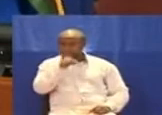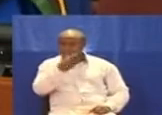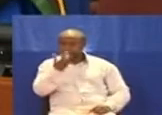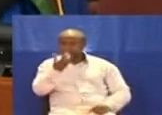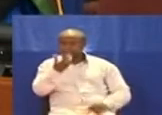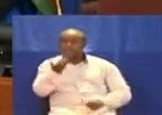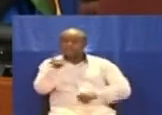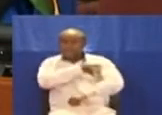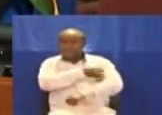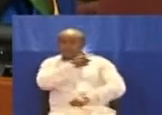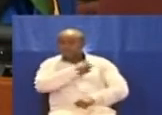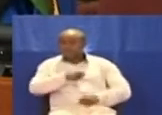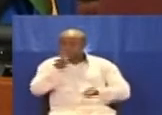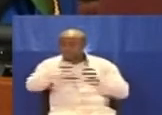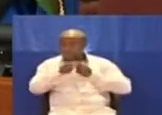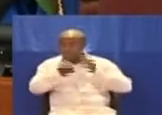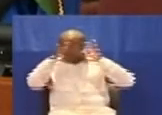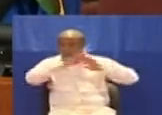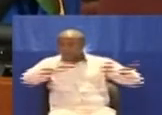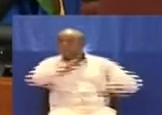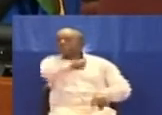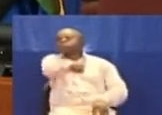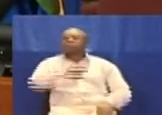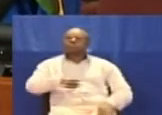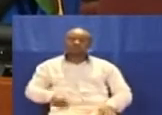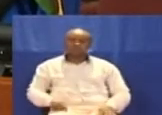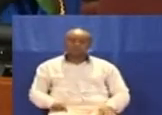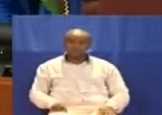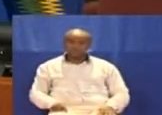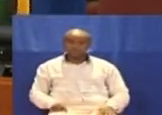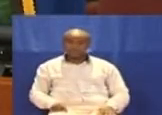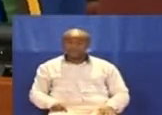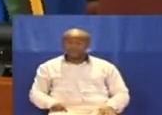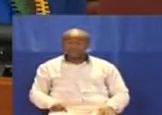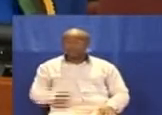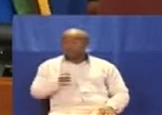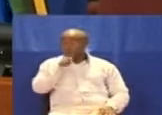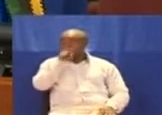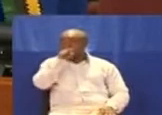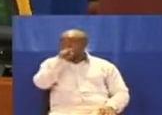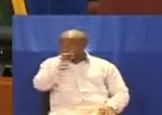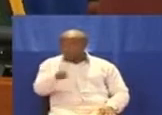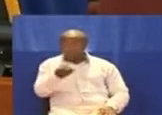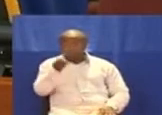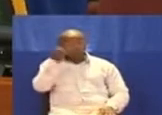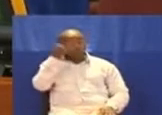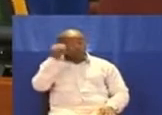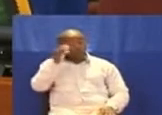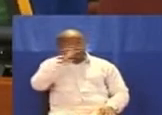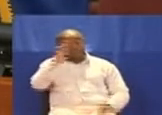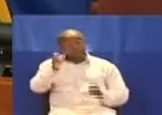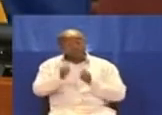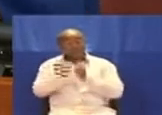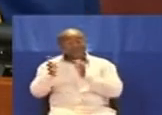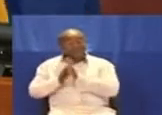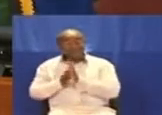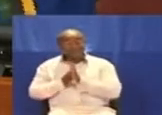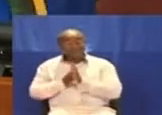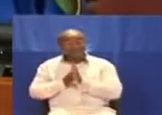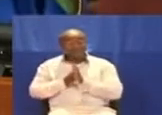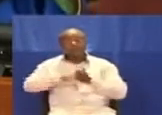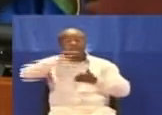fulani. Si rahisi katika jaribu kama hili la corona na jinsi lilivyokuja, tena jaribu lenyewe la